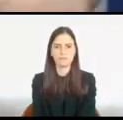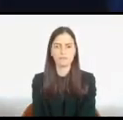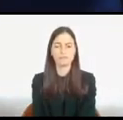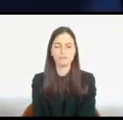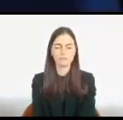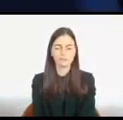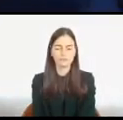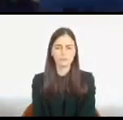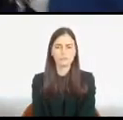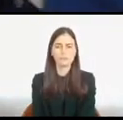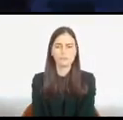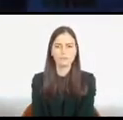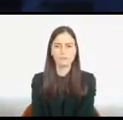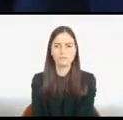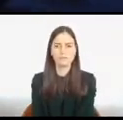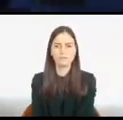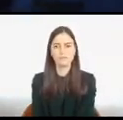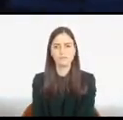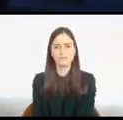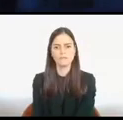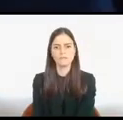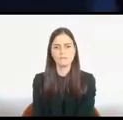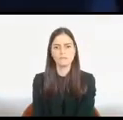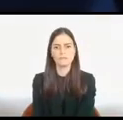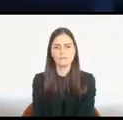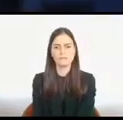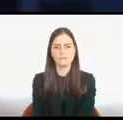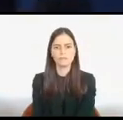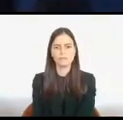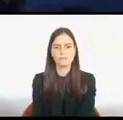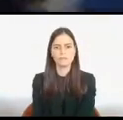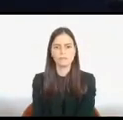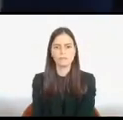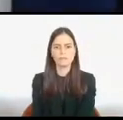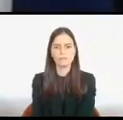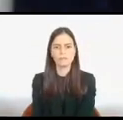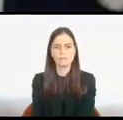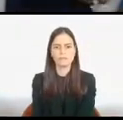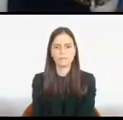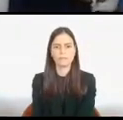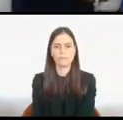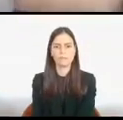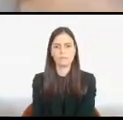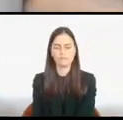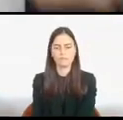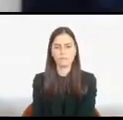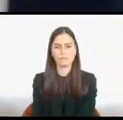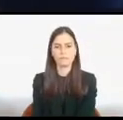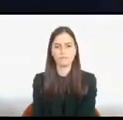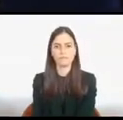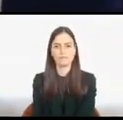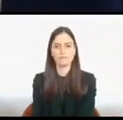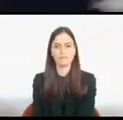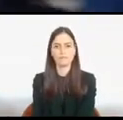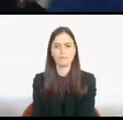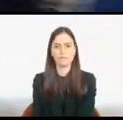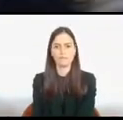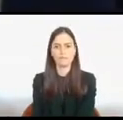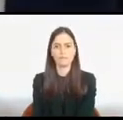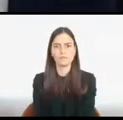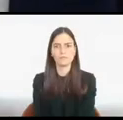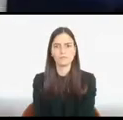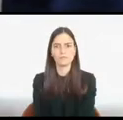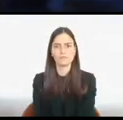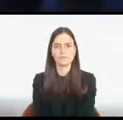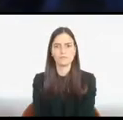après cette frontière temporelle que représente l'âge de 70 ans. Avant 70 ans, lorsque vous versez